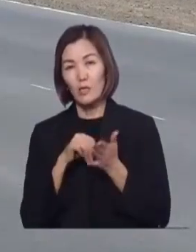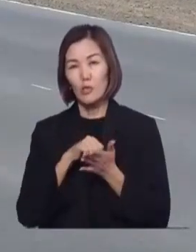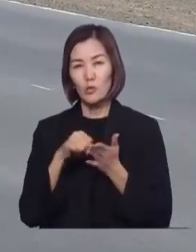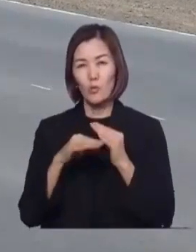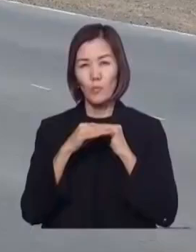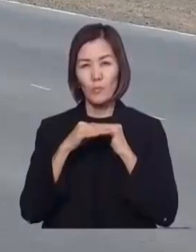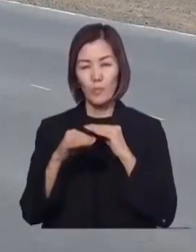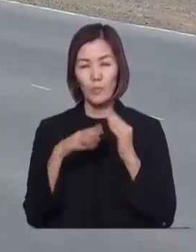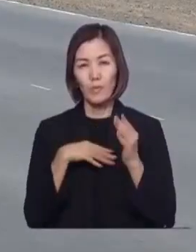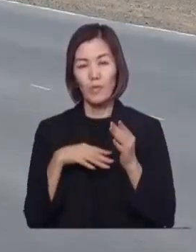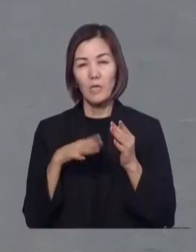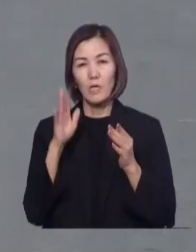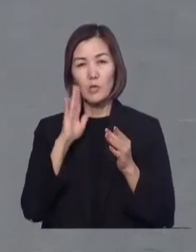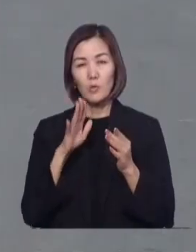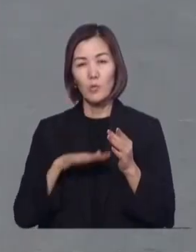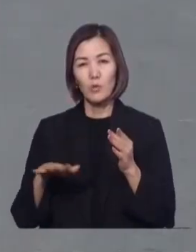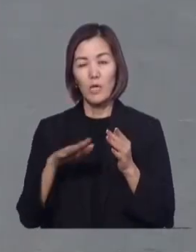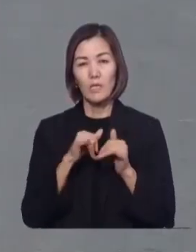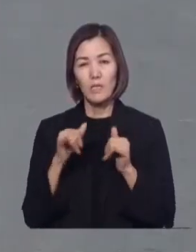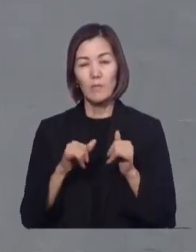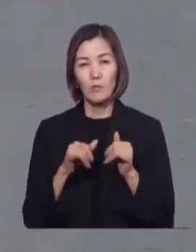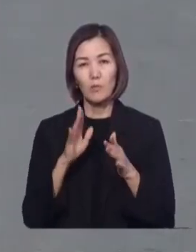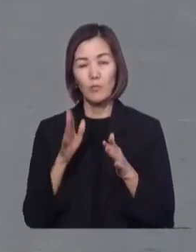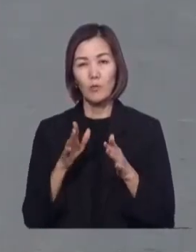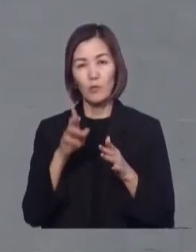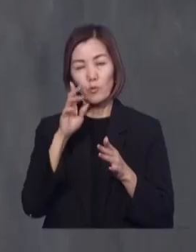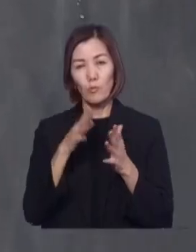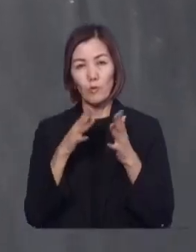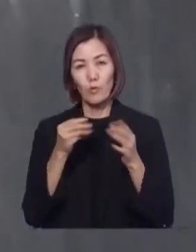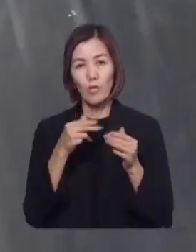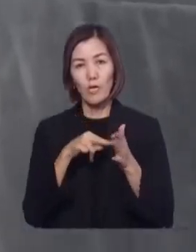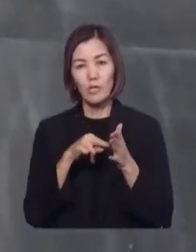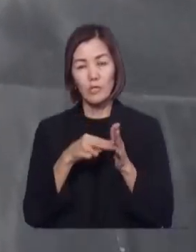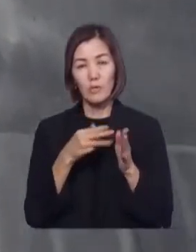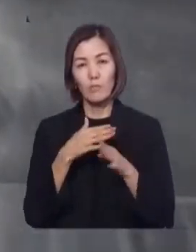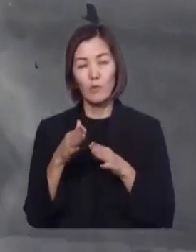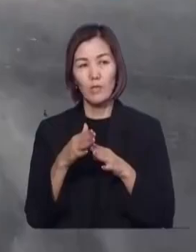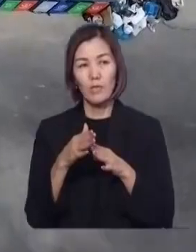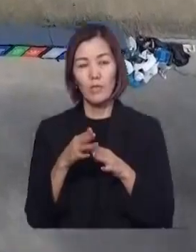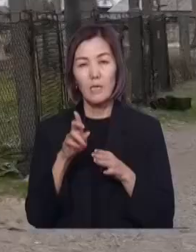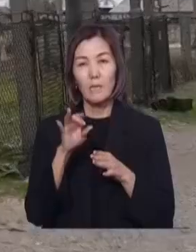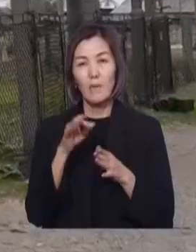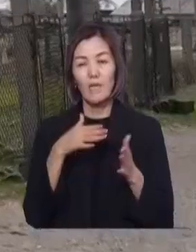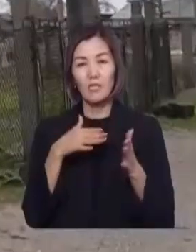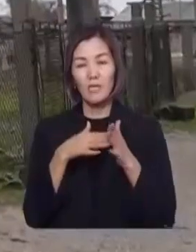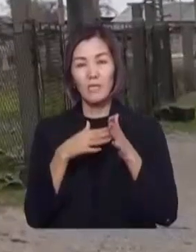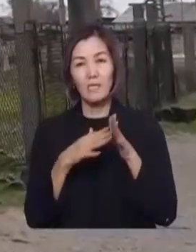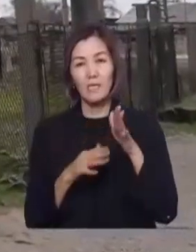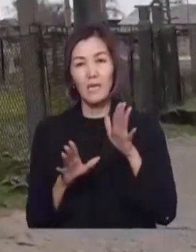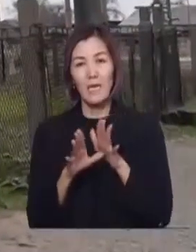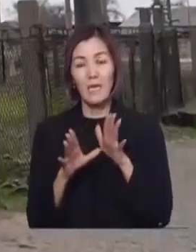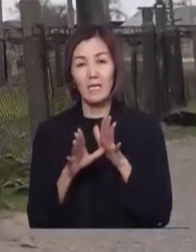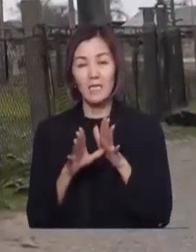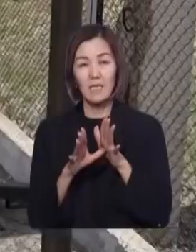Балқаш жағалауын дамыту ісі ілгері. Үлкен іске үкімет үлкен қаржы бөлді. Жауапты бір саласы Балқашқа дейінгі электр желілерін тарту.